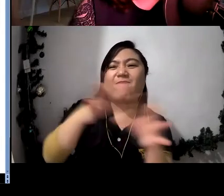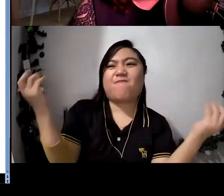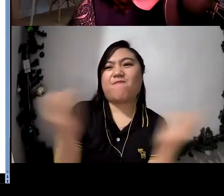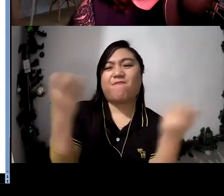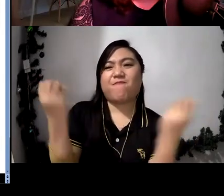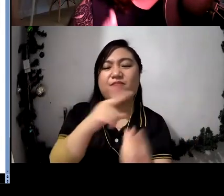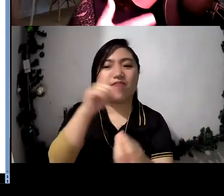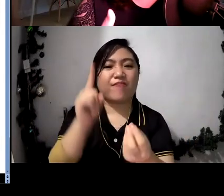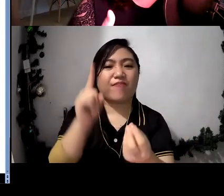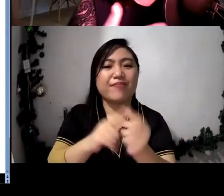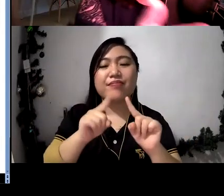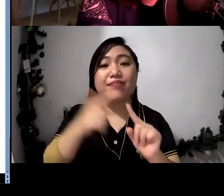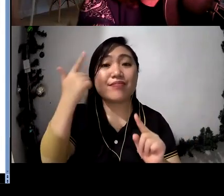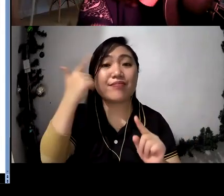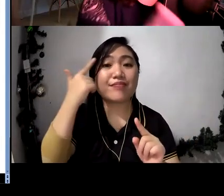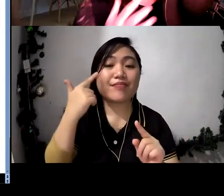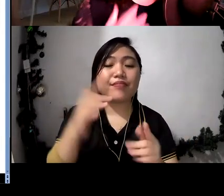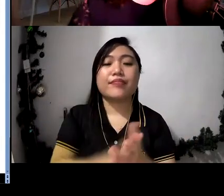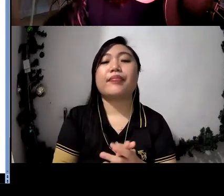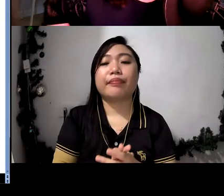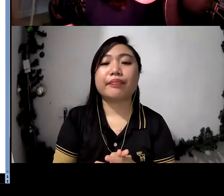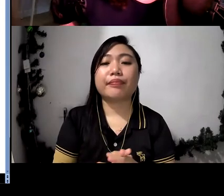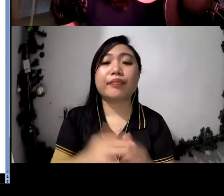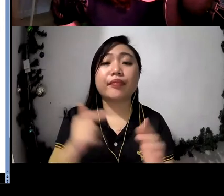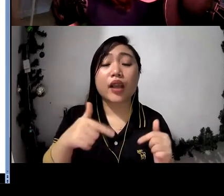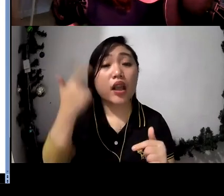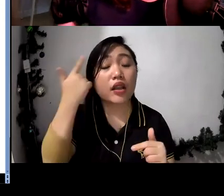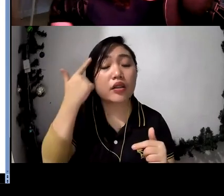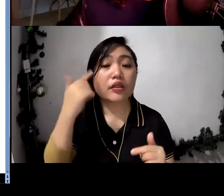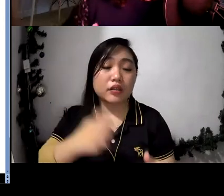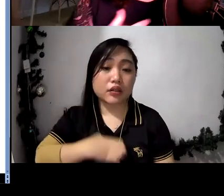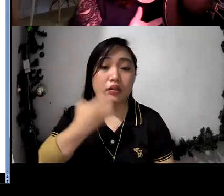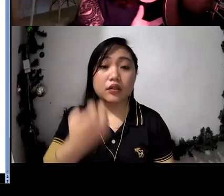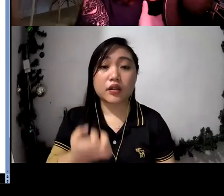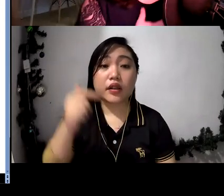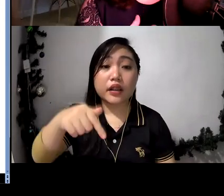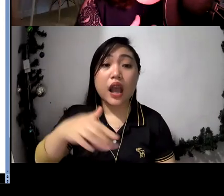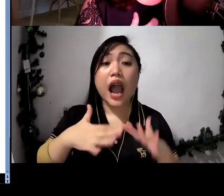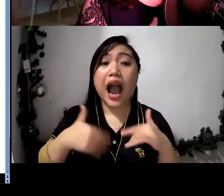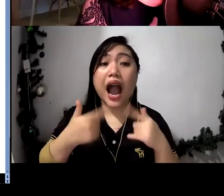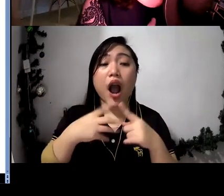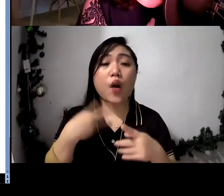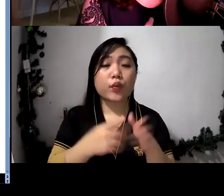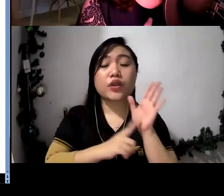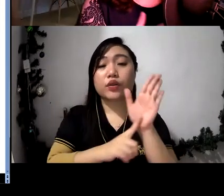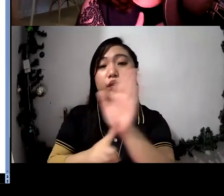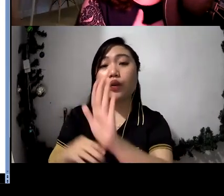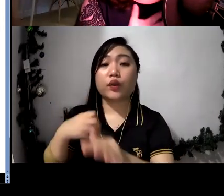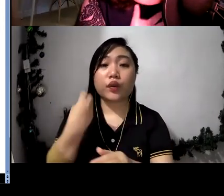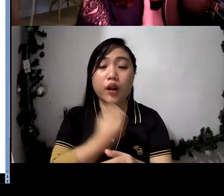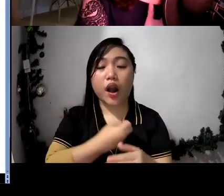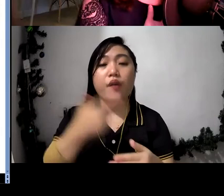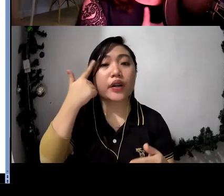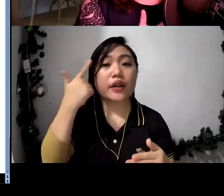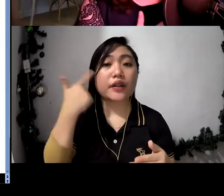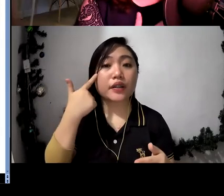no? Ganun siya. Pero yung gender expression, no? Ito yung how we demonstrate our gender, no? Pwedeng, ito yung